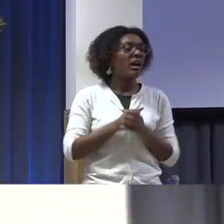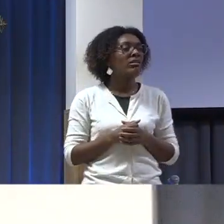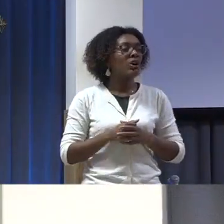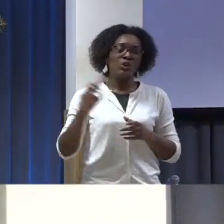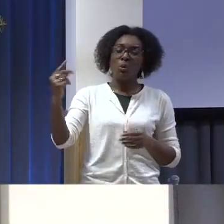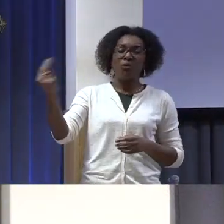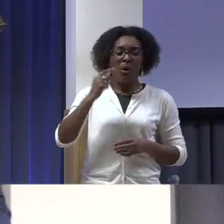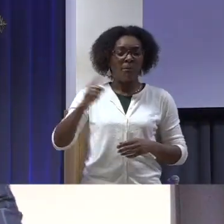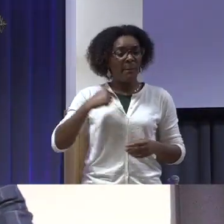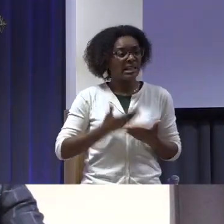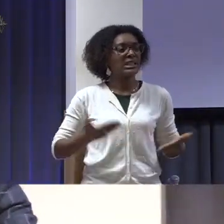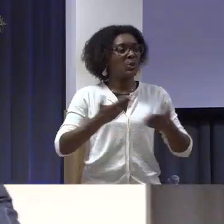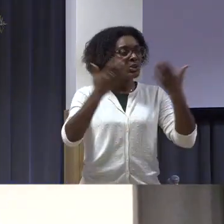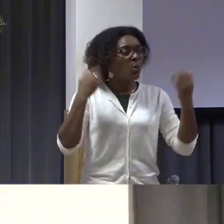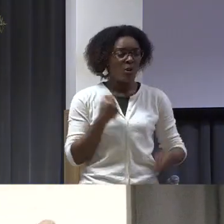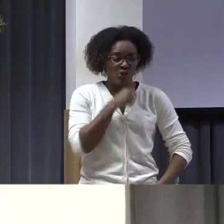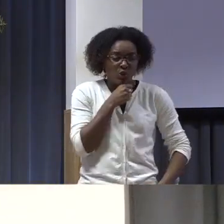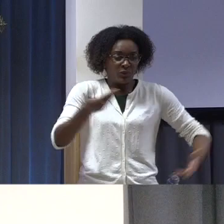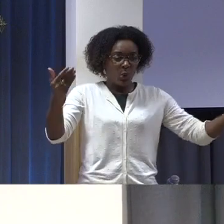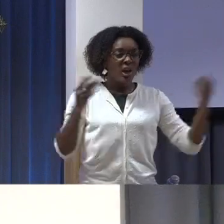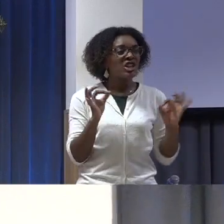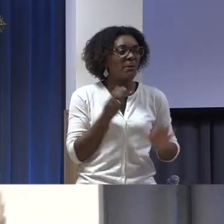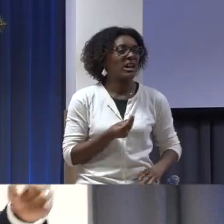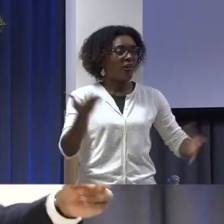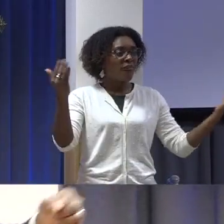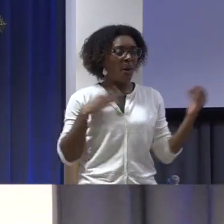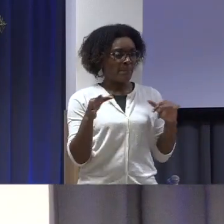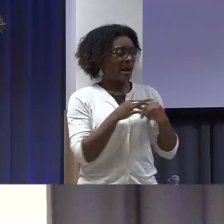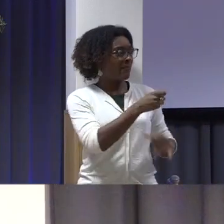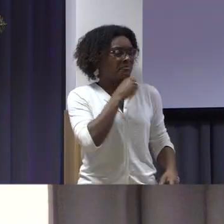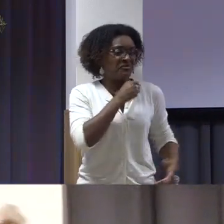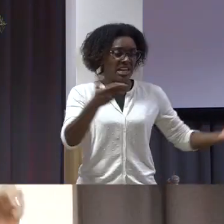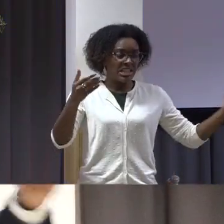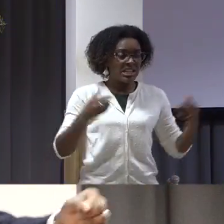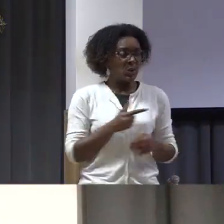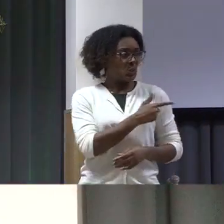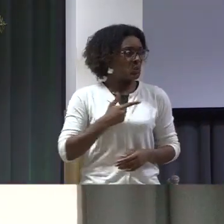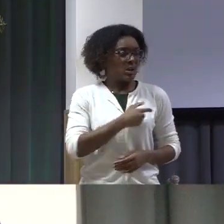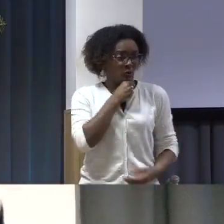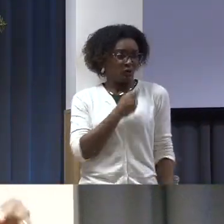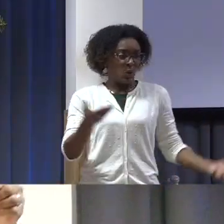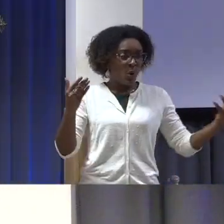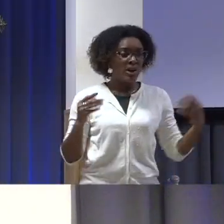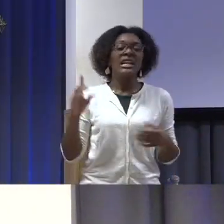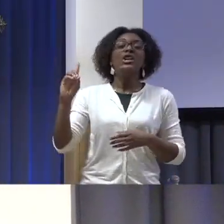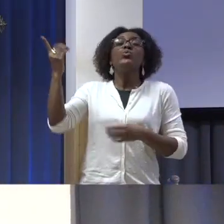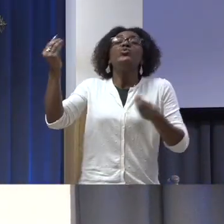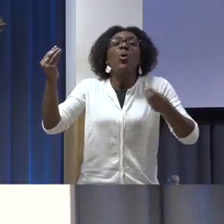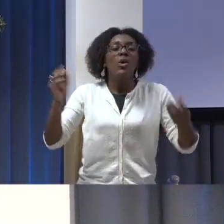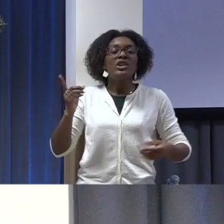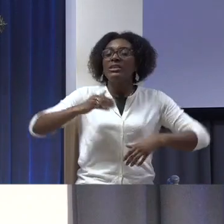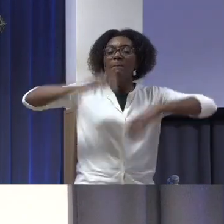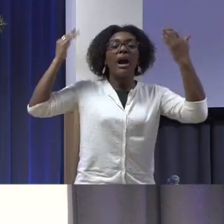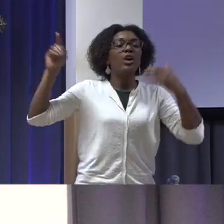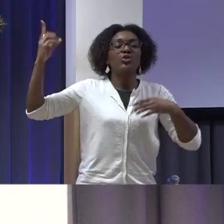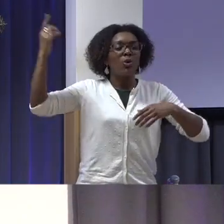pas que ma vie passe le temps passe ma femme vieillit nous passons nous vieillissons il est où c'est dieu j'en ai marre de